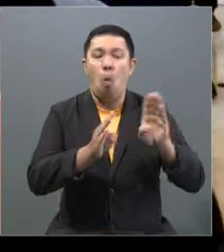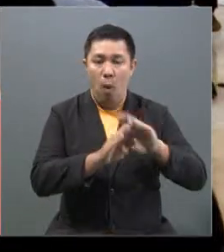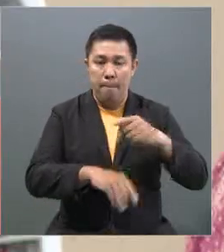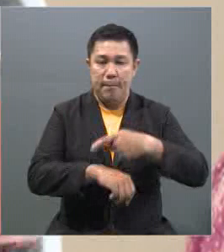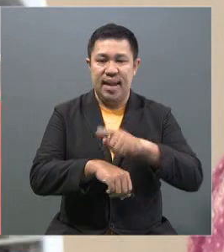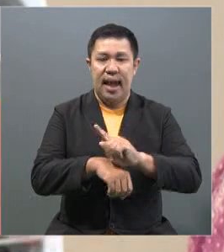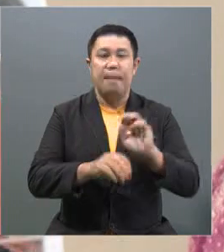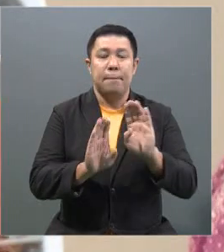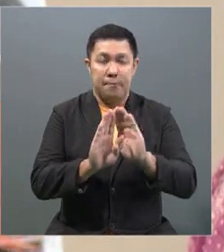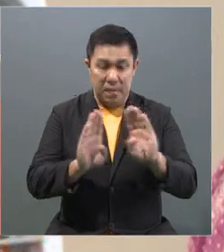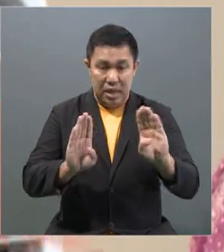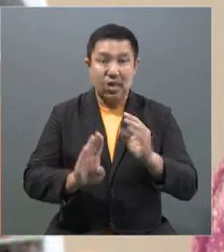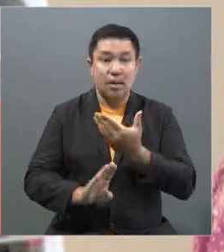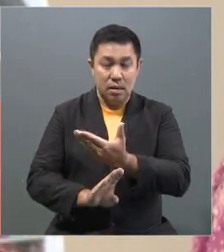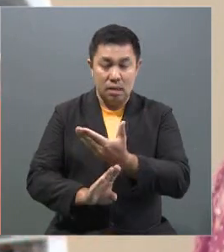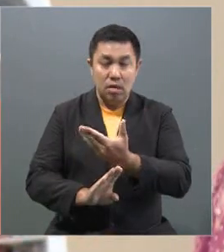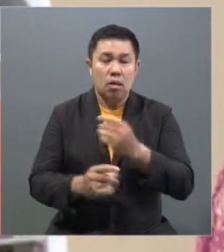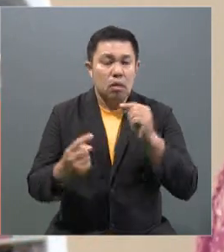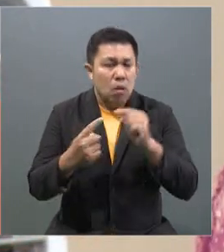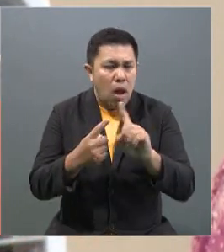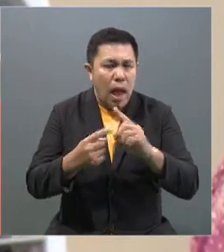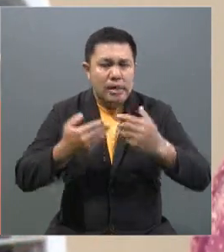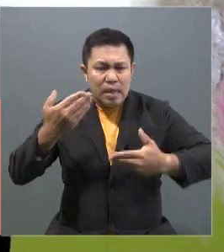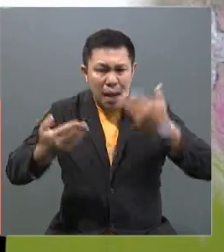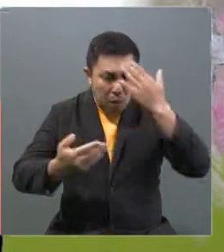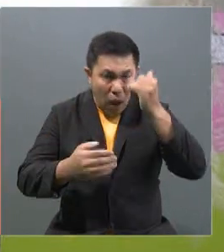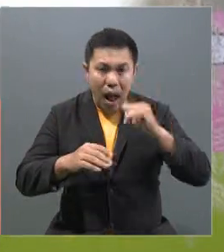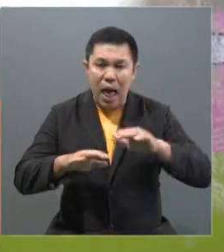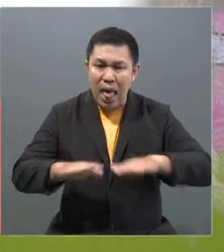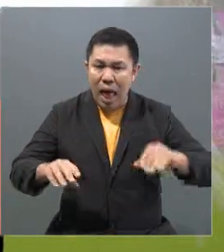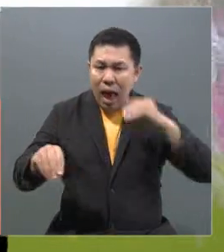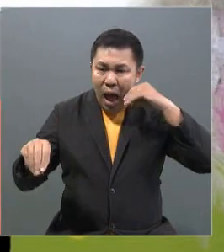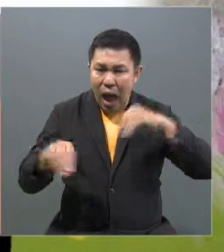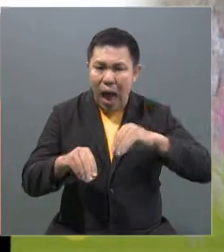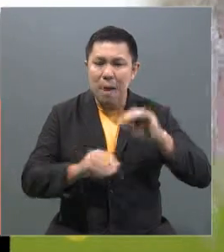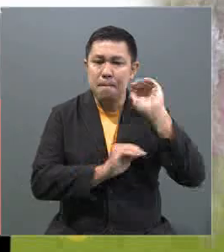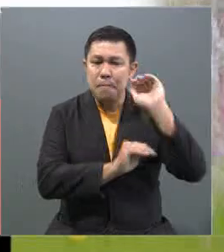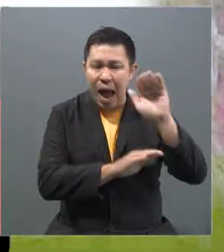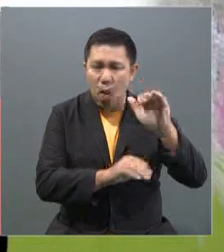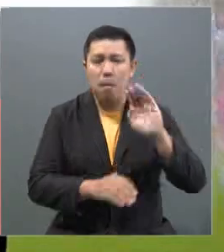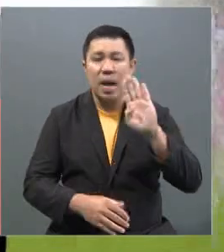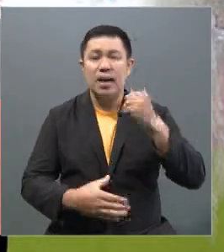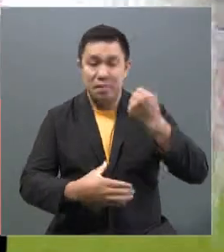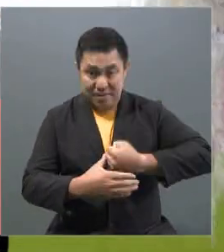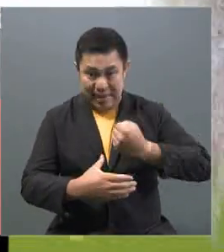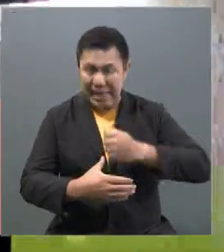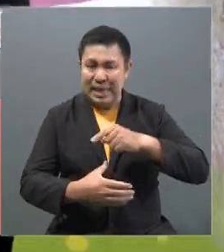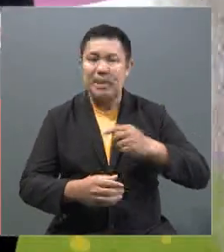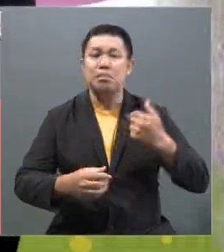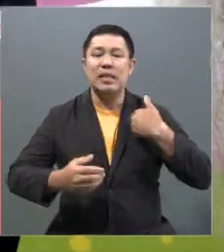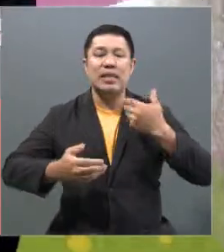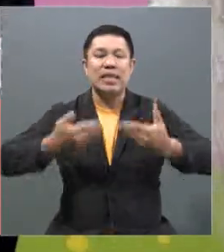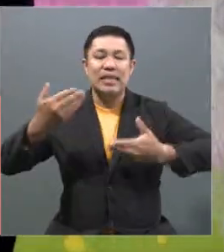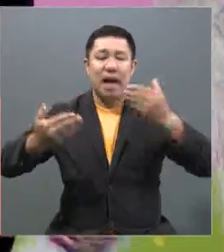ประธานเปิดงานซึ่งการเปิดพื้นที่จัดกิจกรรมก็เพื่อให้เด็กในย่านลาดพร้าวย่านบางกะปิเข้าถึงพื้นที่กิจกรรมที่ปลอดภัย